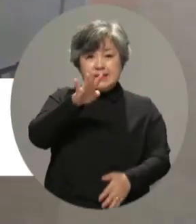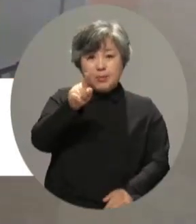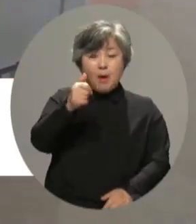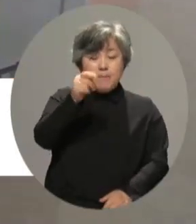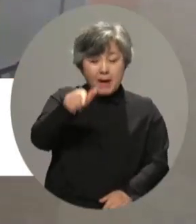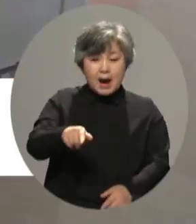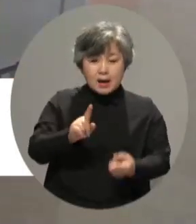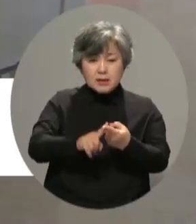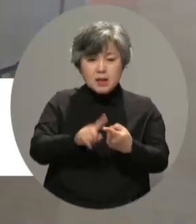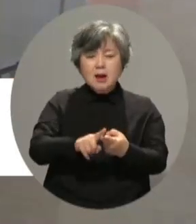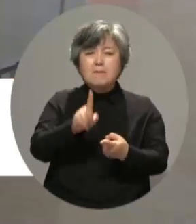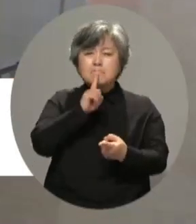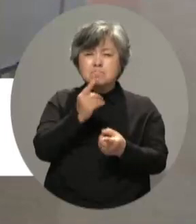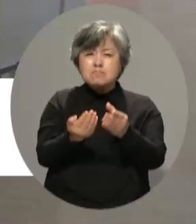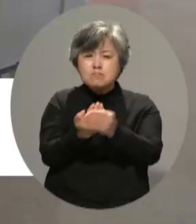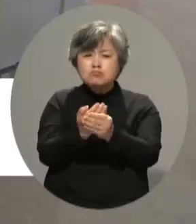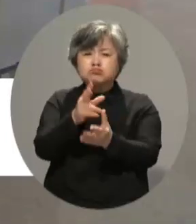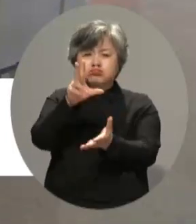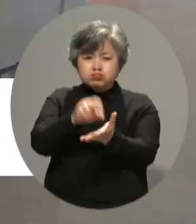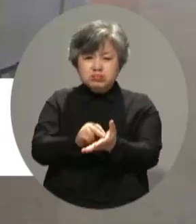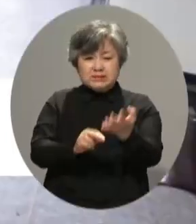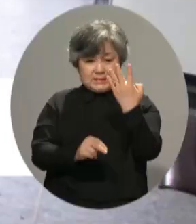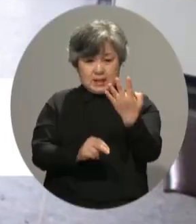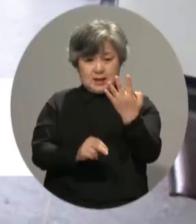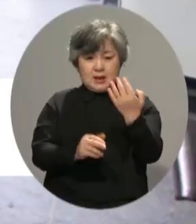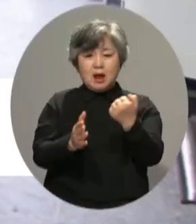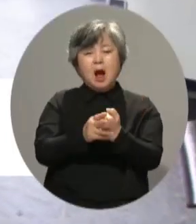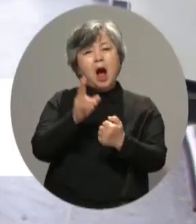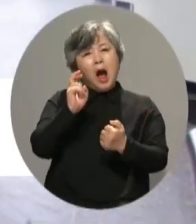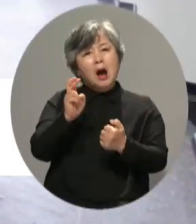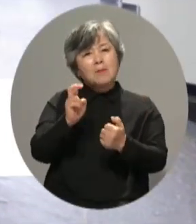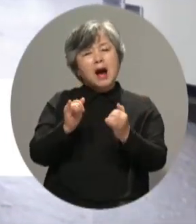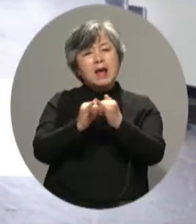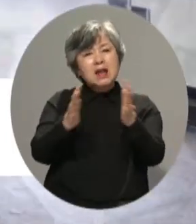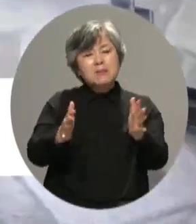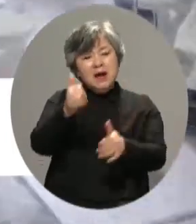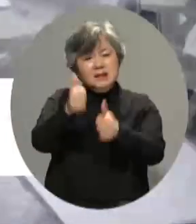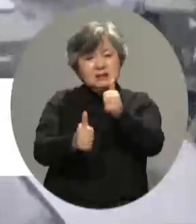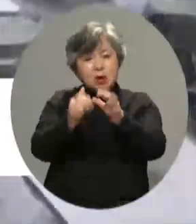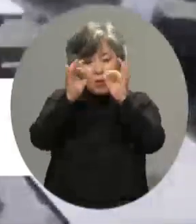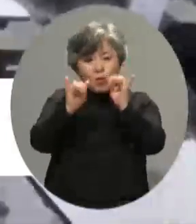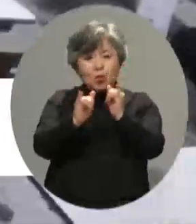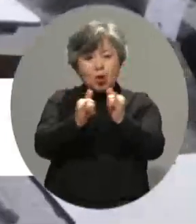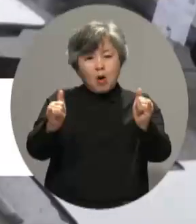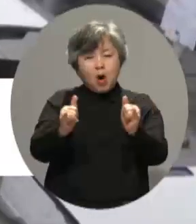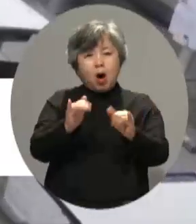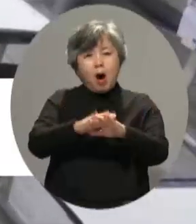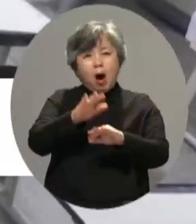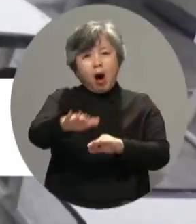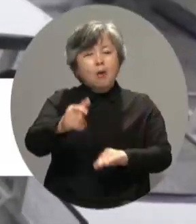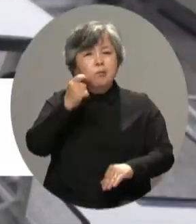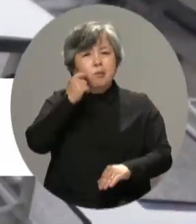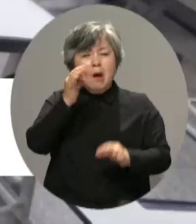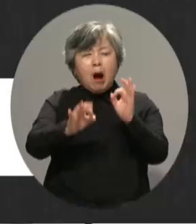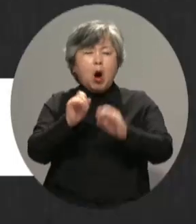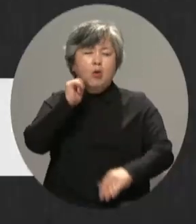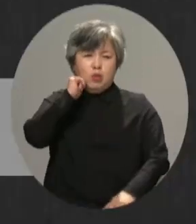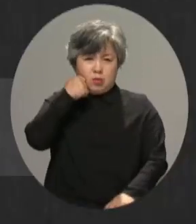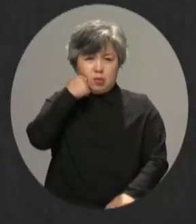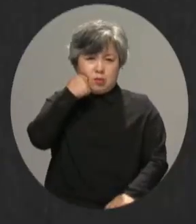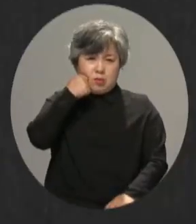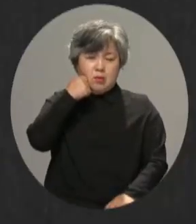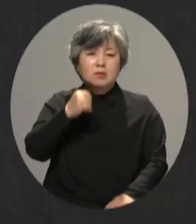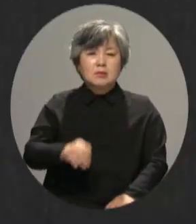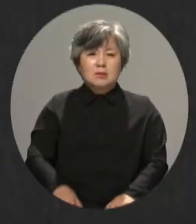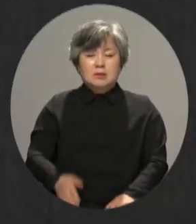논란이 되는 문제 4 같은 경우에는 아마 일반 수험생 되는 거의 손도 못 됐을 거라고 생각 예정입니다